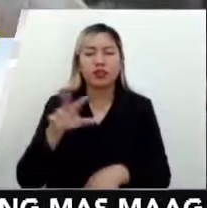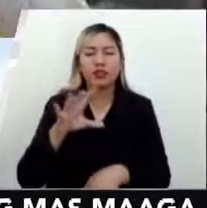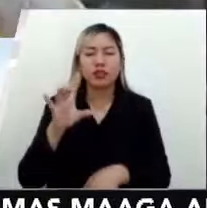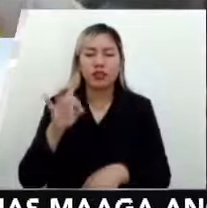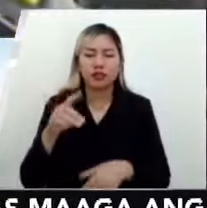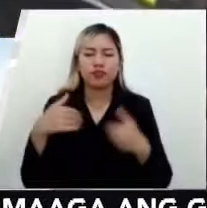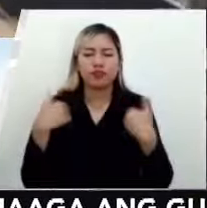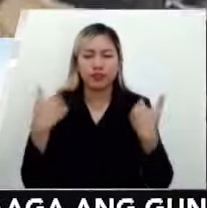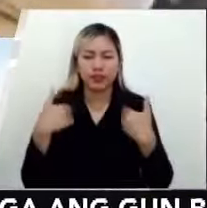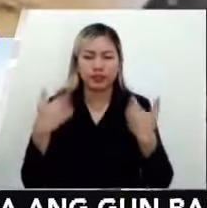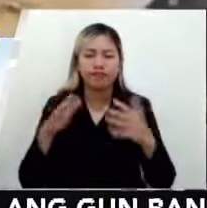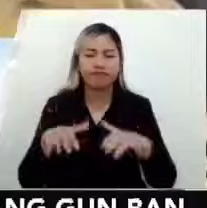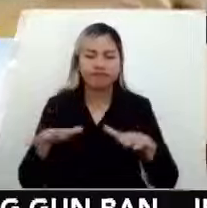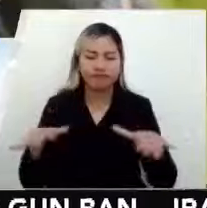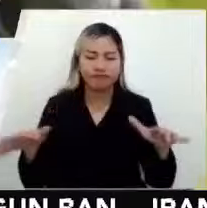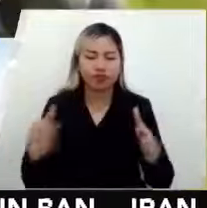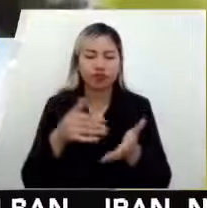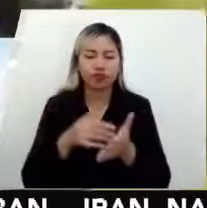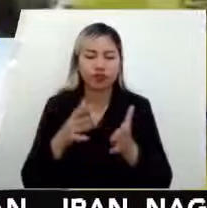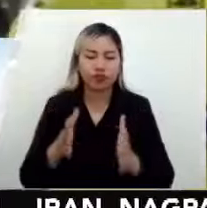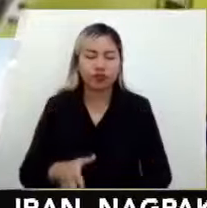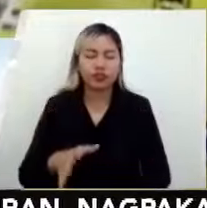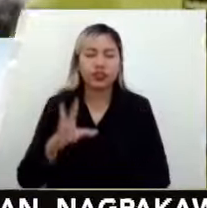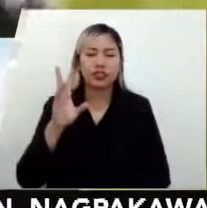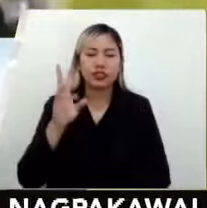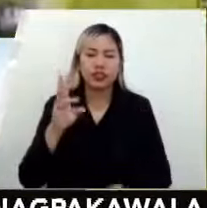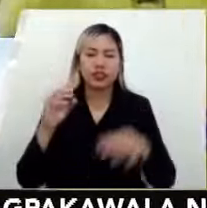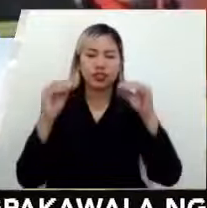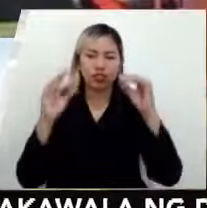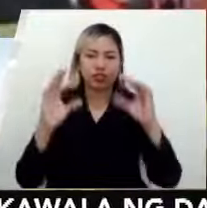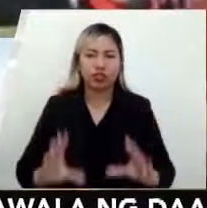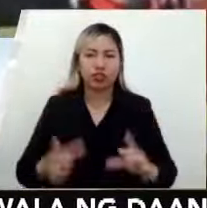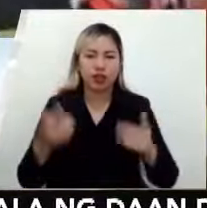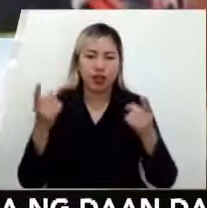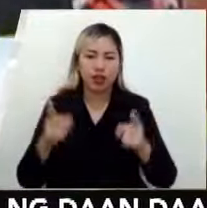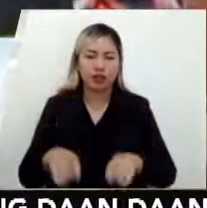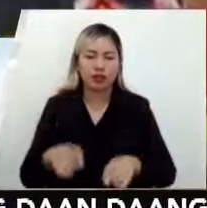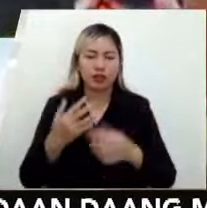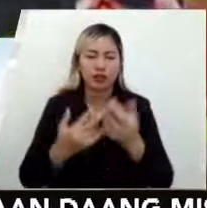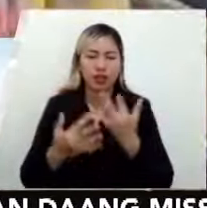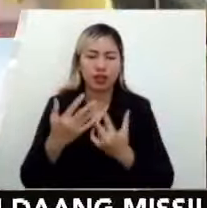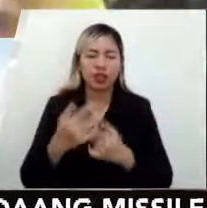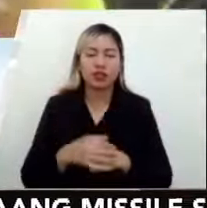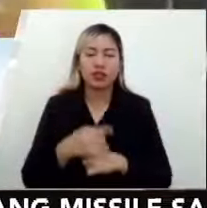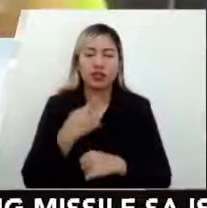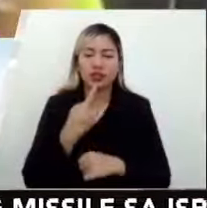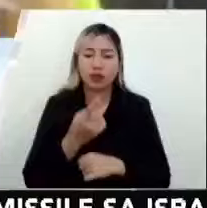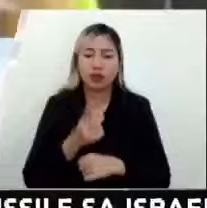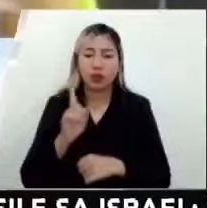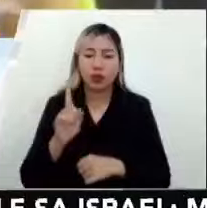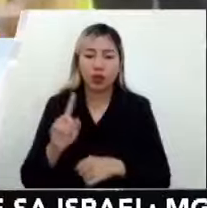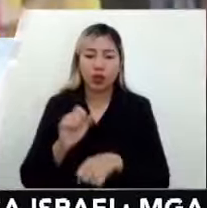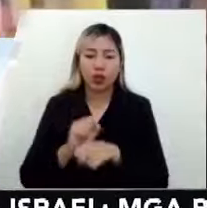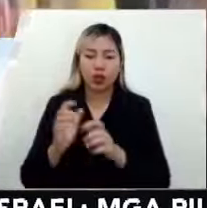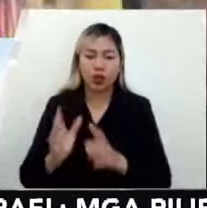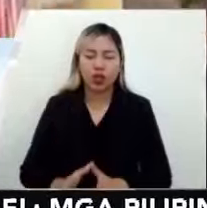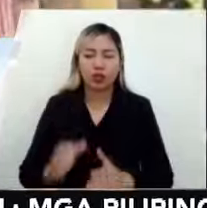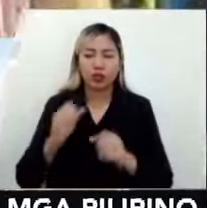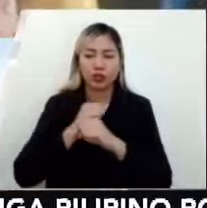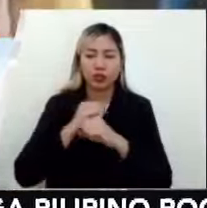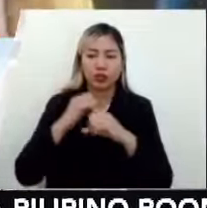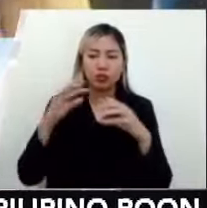estudyante at 6 na guro nang mangyari ang insidente. Kwento ng isang rescue worker, sumabog ang isa sa mga gulong